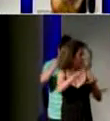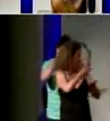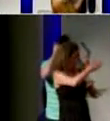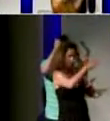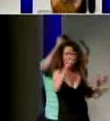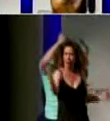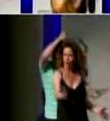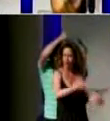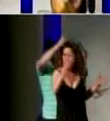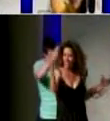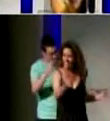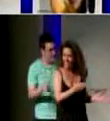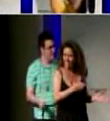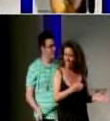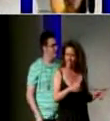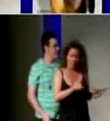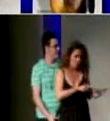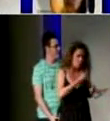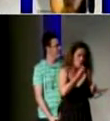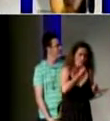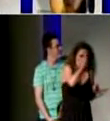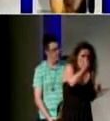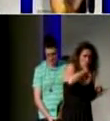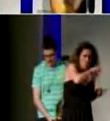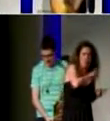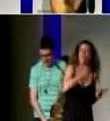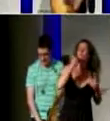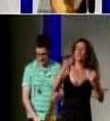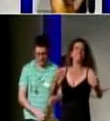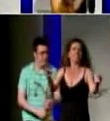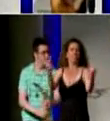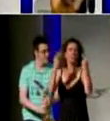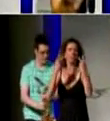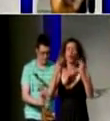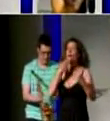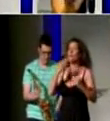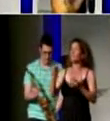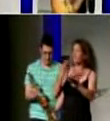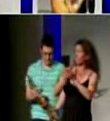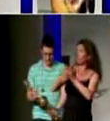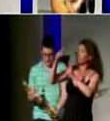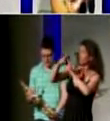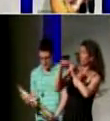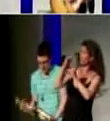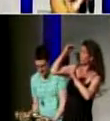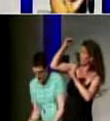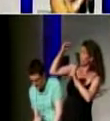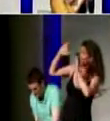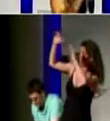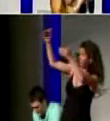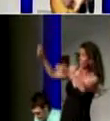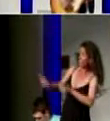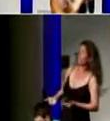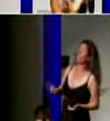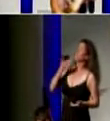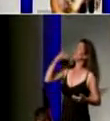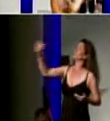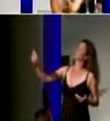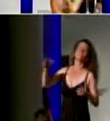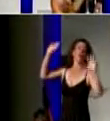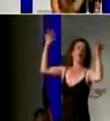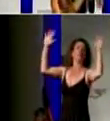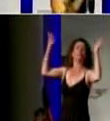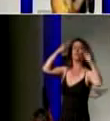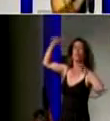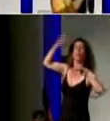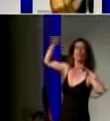musique. C'est notre nourriture. Merci d'être là. Merci à l'École des technologies supérieures de nous accueillir ici. On vous donne une bonne main d'applaudissement.